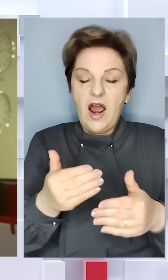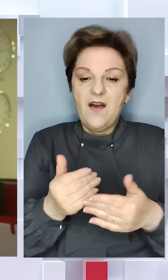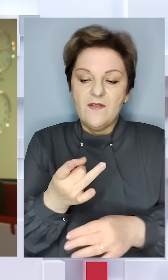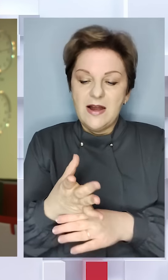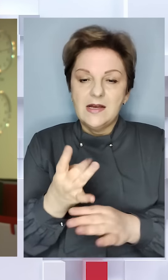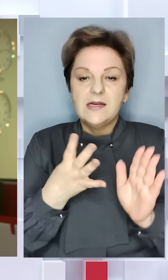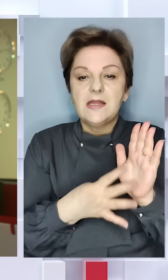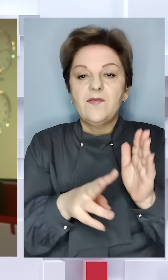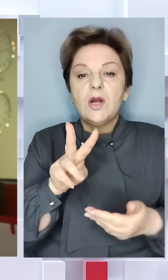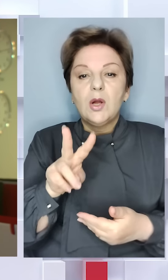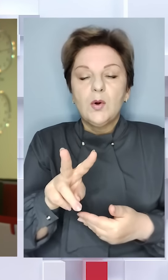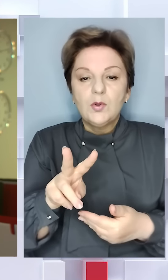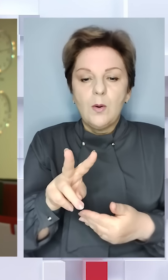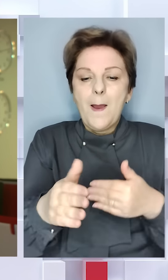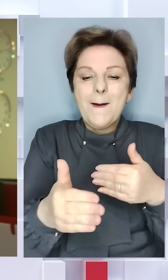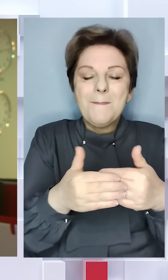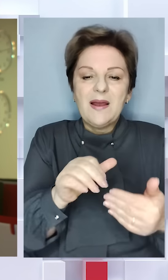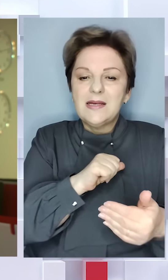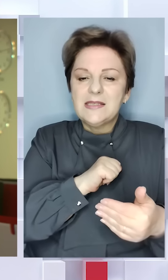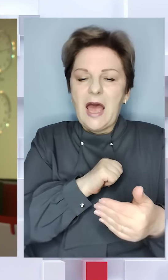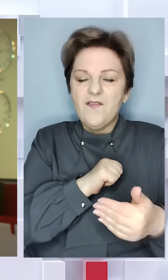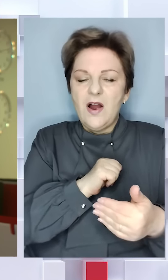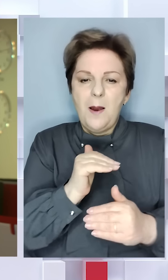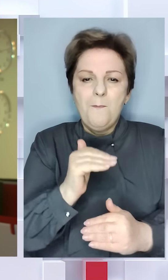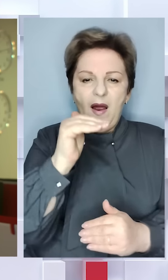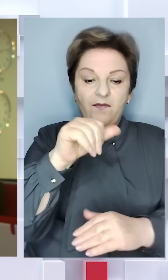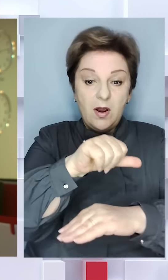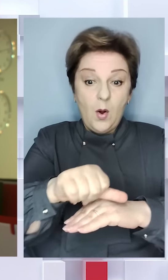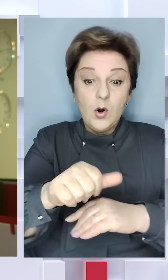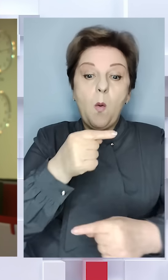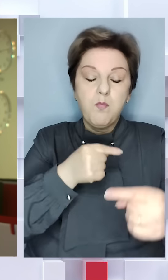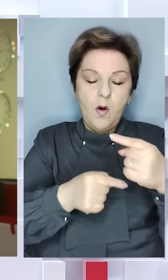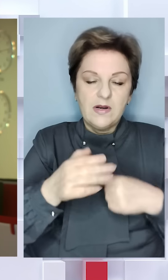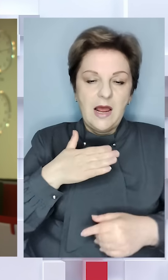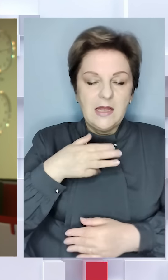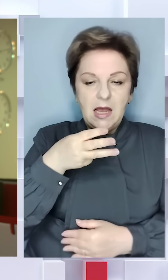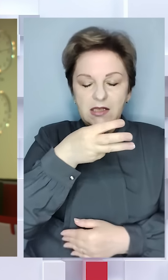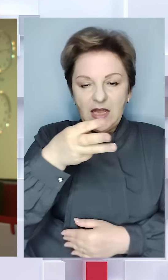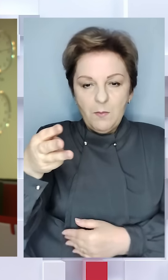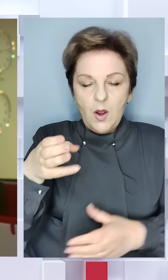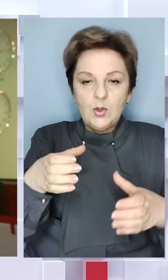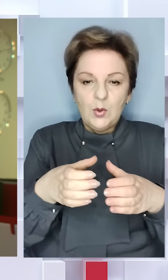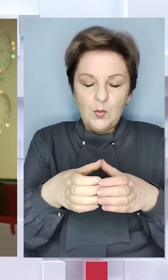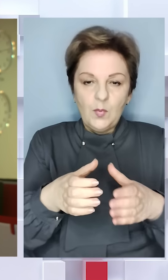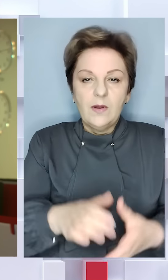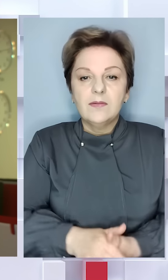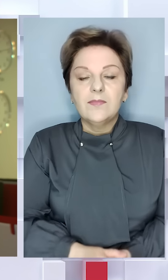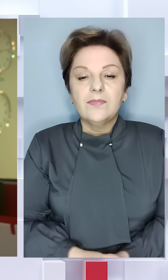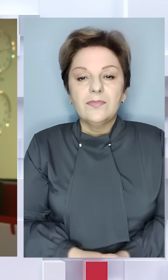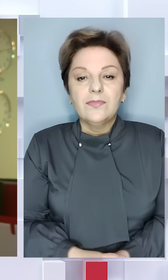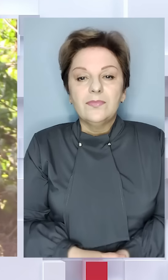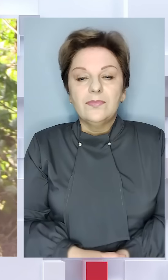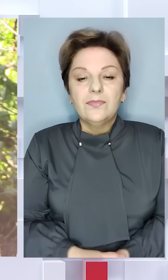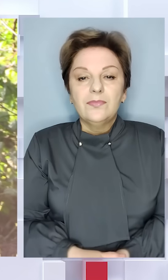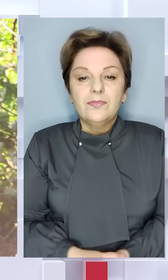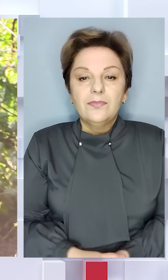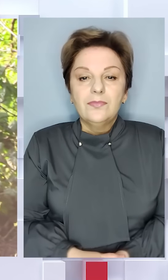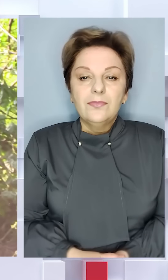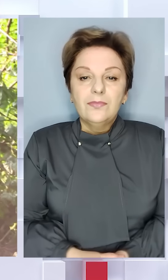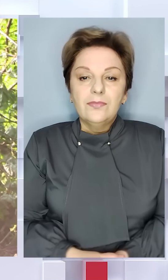артилеристів 92-ї з-під самого північного кордону повернулася знімальна група кореспондента ТСН Олександра Моторного.